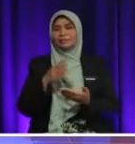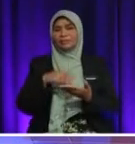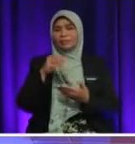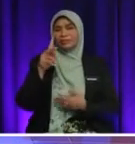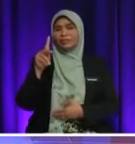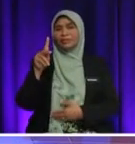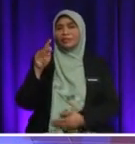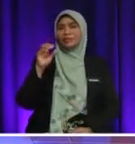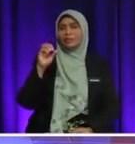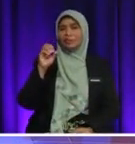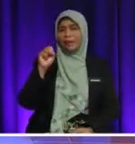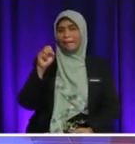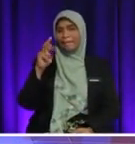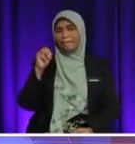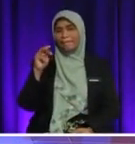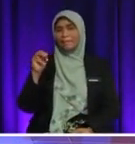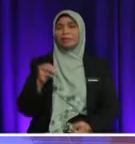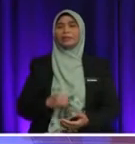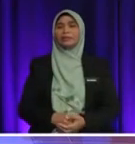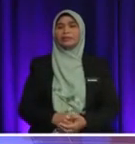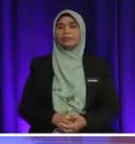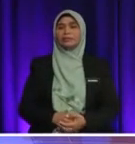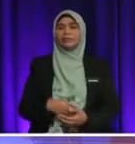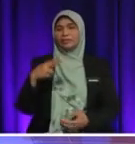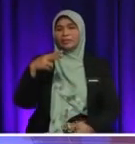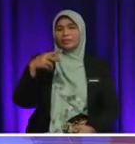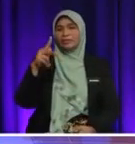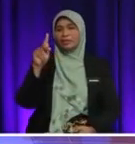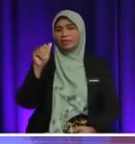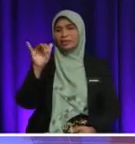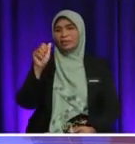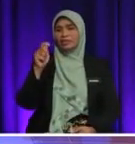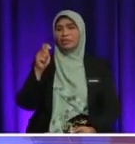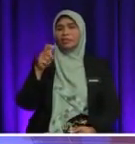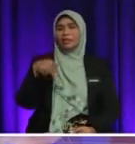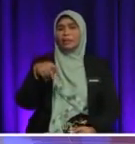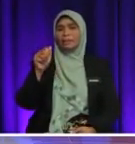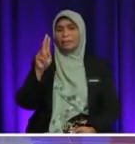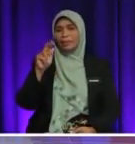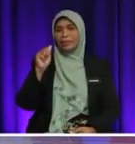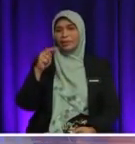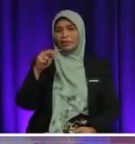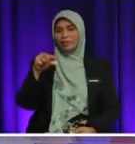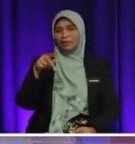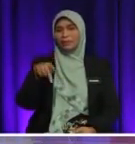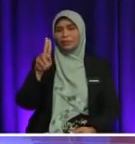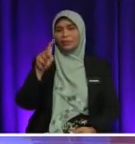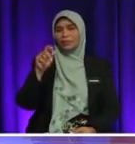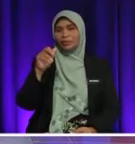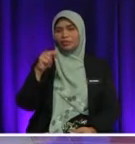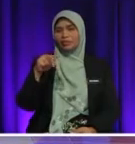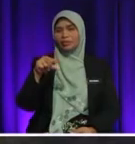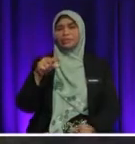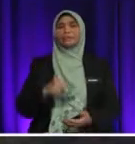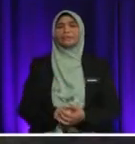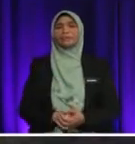Melayu tingkatan 5 Hikayat Parang Puting. Baiklah Cikgu, kita teruskan dengan pembelajaran kita pada hari ini. Silakan